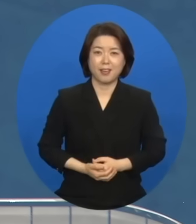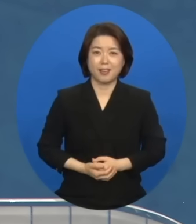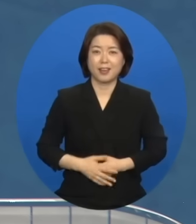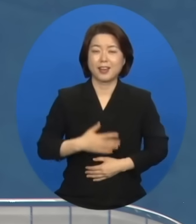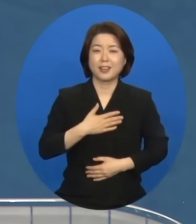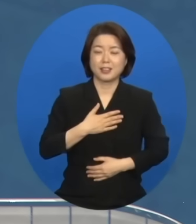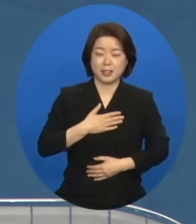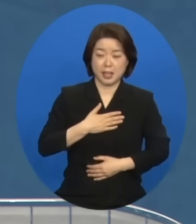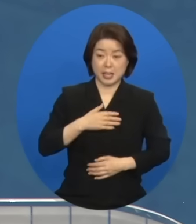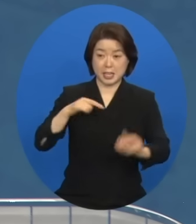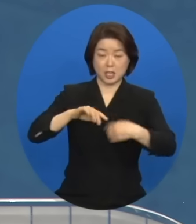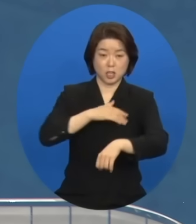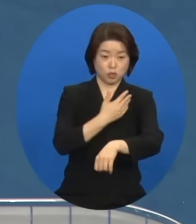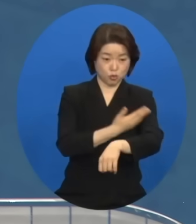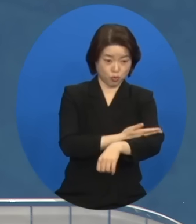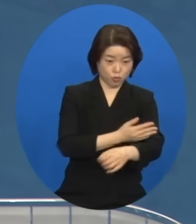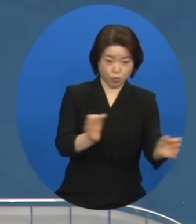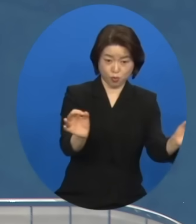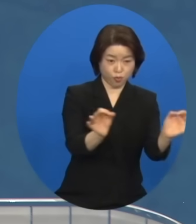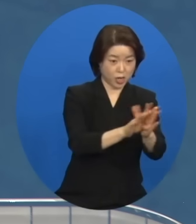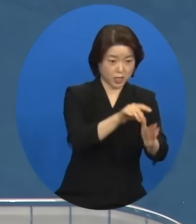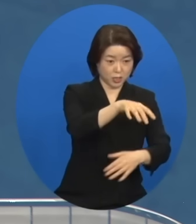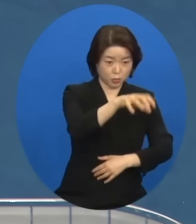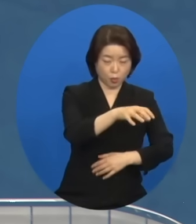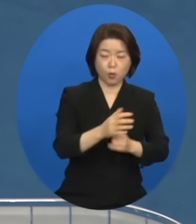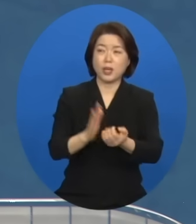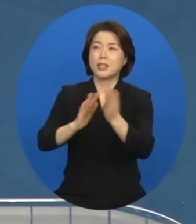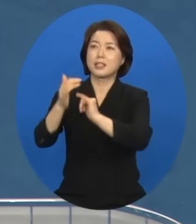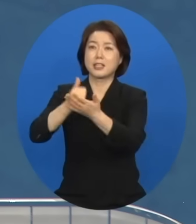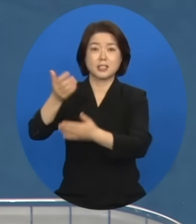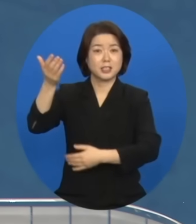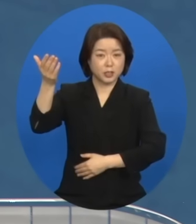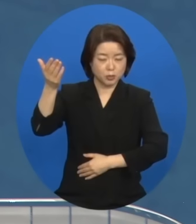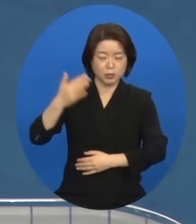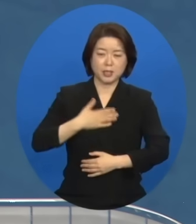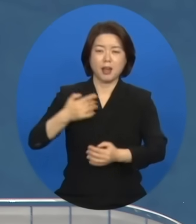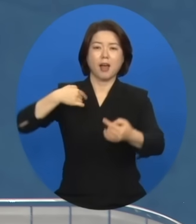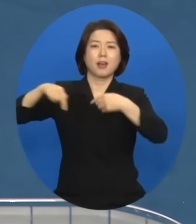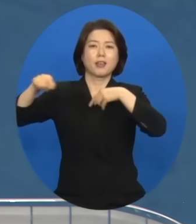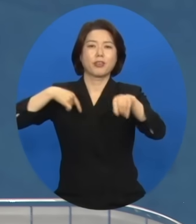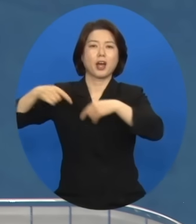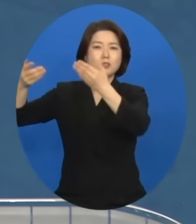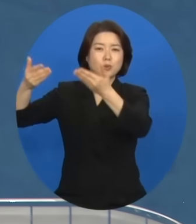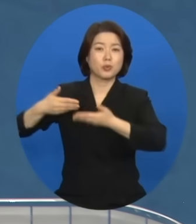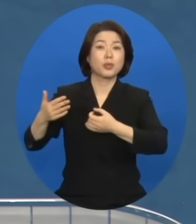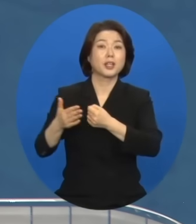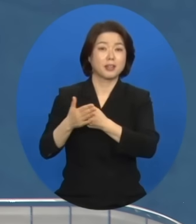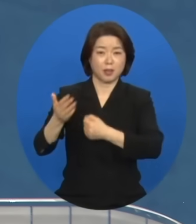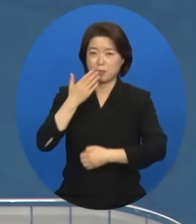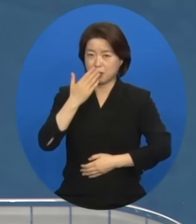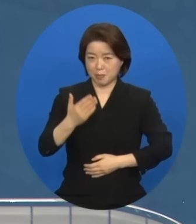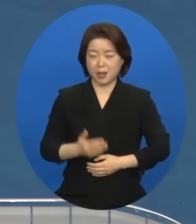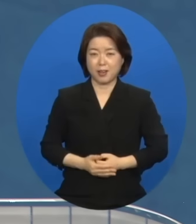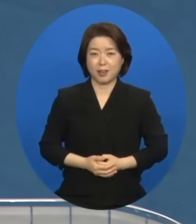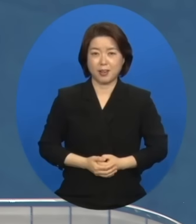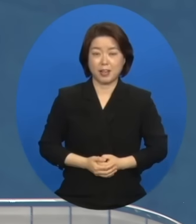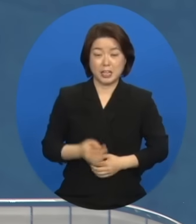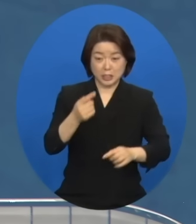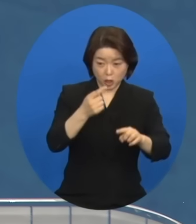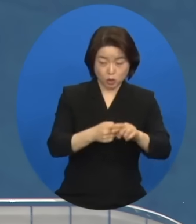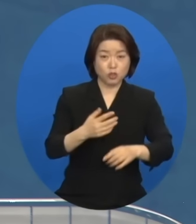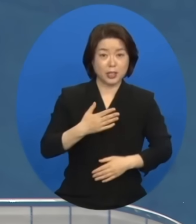나의 주권이 사라진 그곳에 예수님 그분이 나를 다스렸기 때문이었습니다. 그러다가